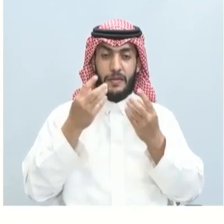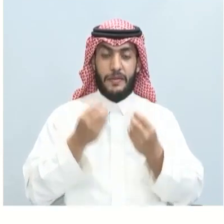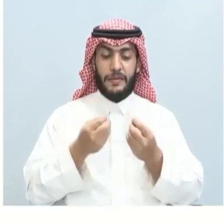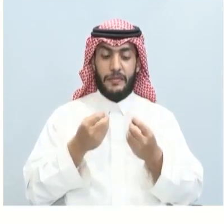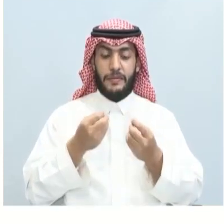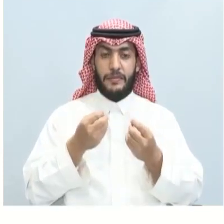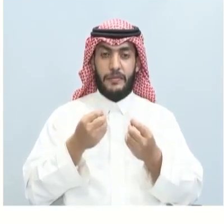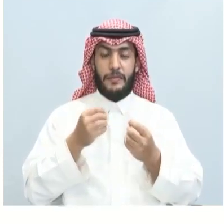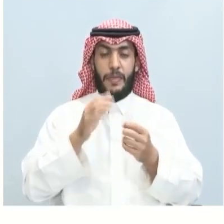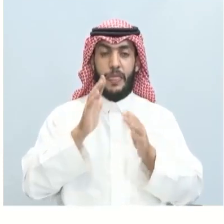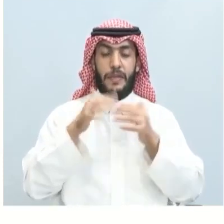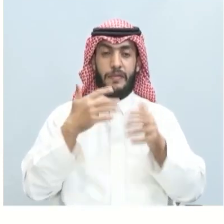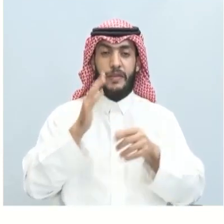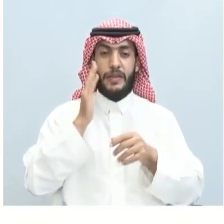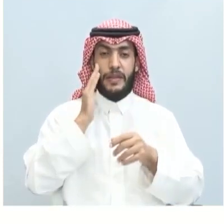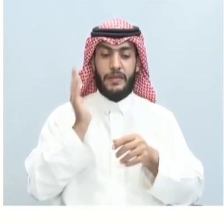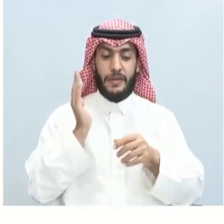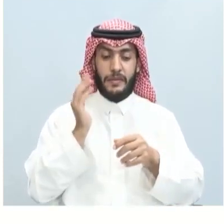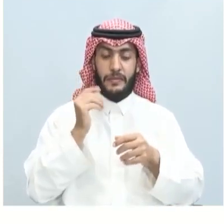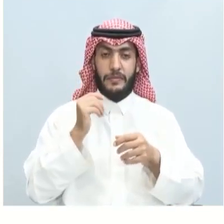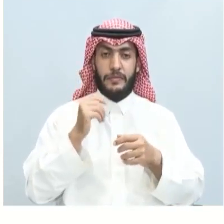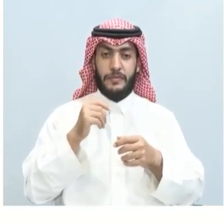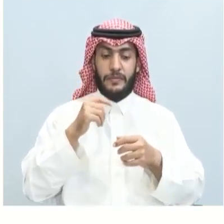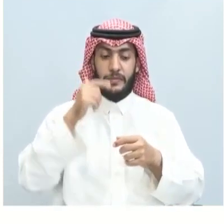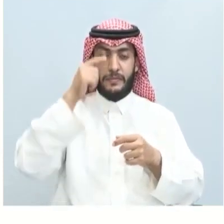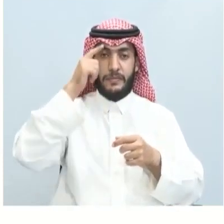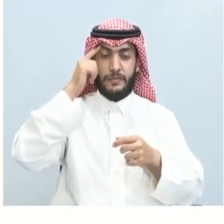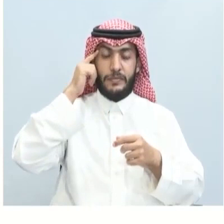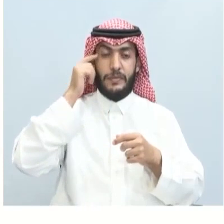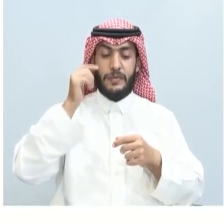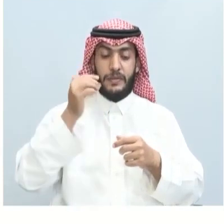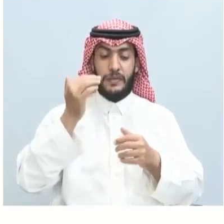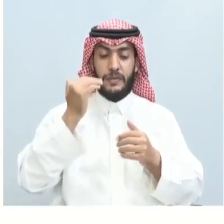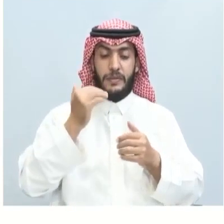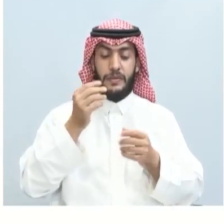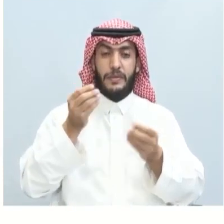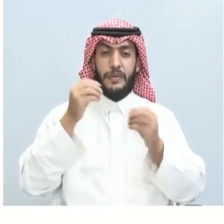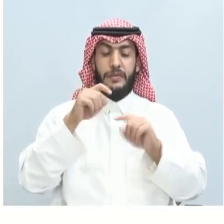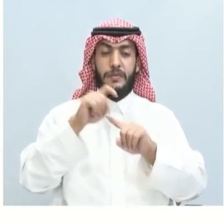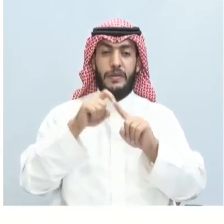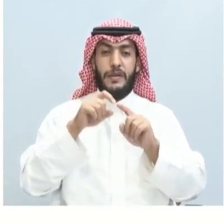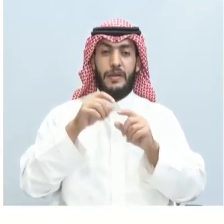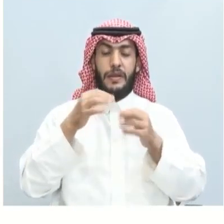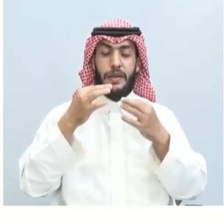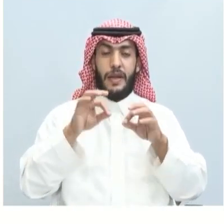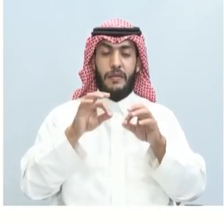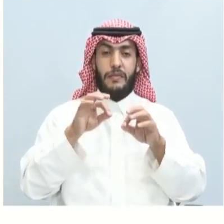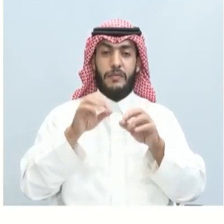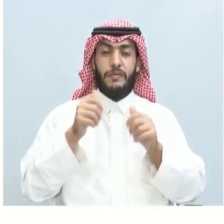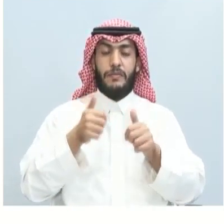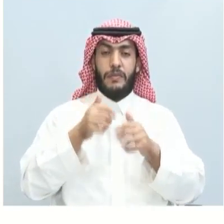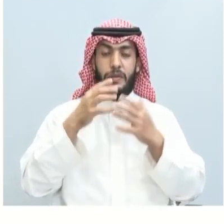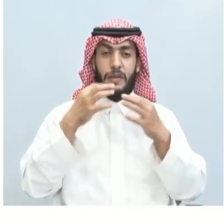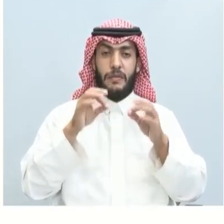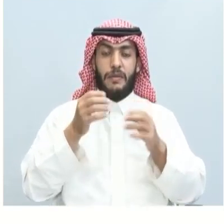درجه الحراره يتجه التفاعل الاتجاه نحو اليمين اذا اتجه نحو اليمن اذا سيعطيني المزيد من النواتج ويكون